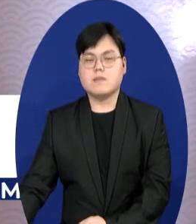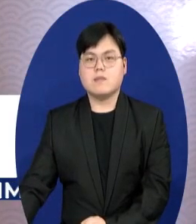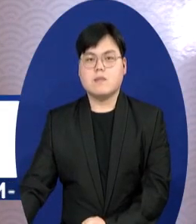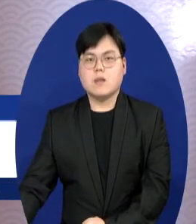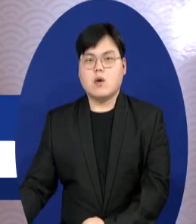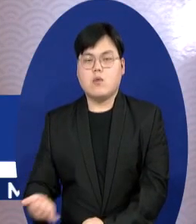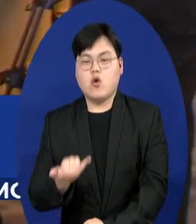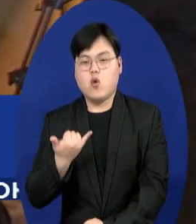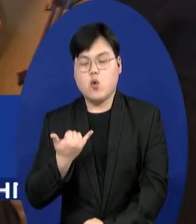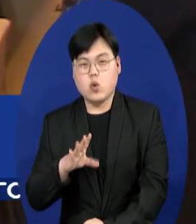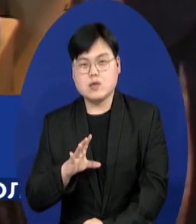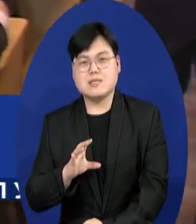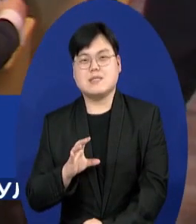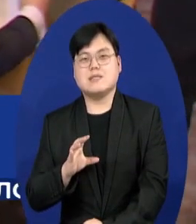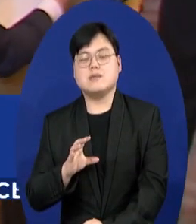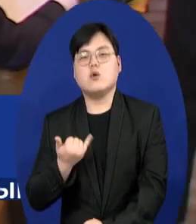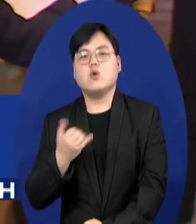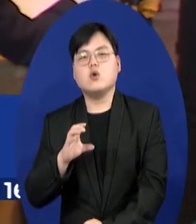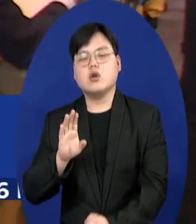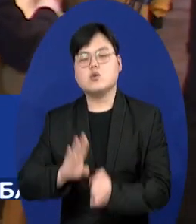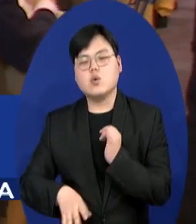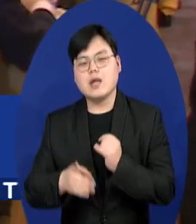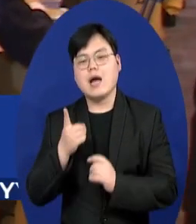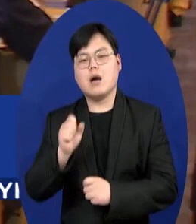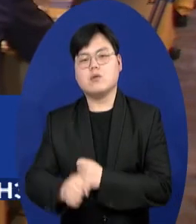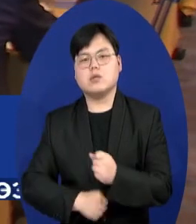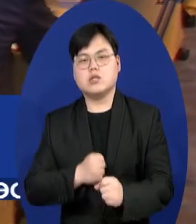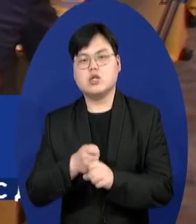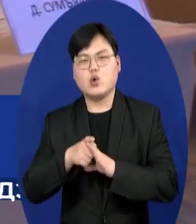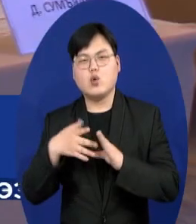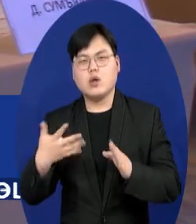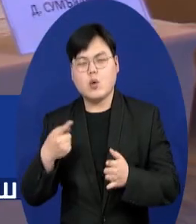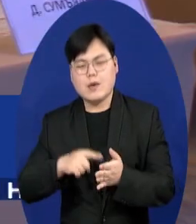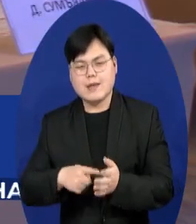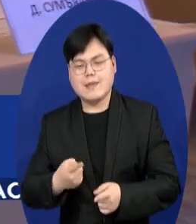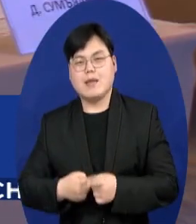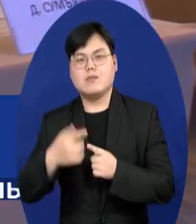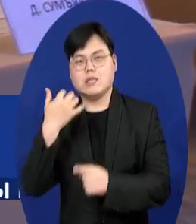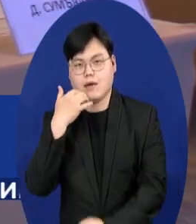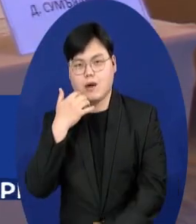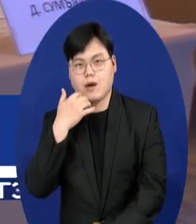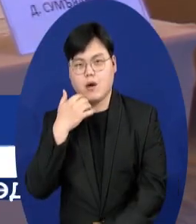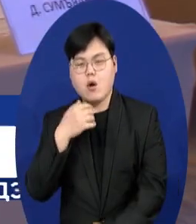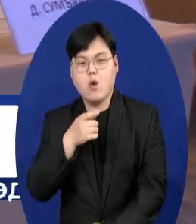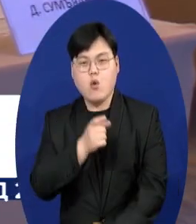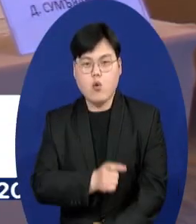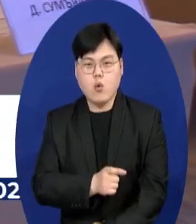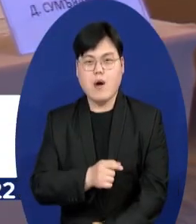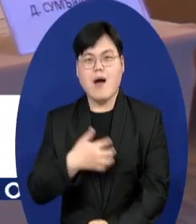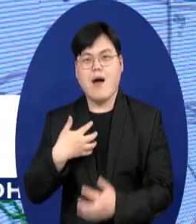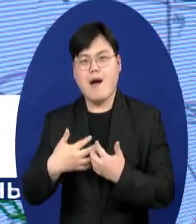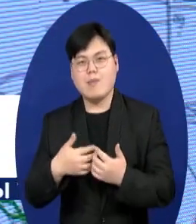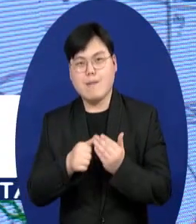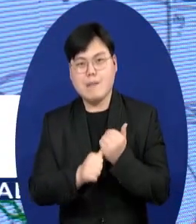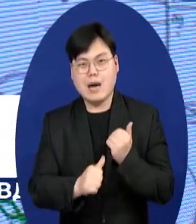Усны их ус өрийн бохирдлын хэмжээ сүүлийн 10 жилд 3 дахин нэмэгджээ. Энэ бол хүн амьтны ялгцаар гүний ус бохирдож ихсний